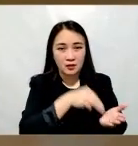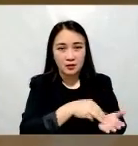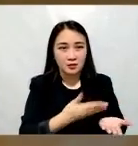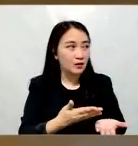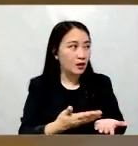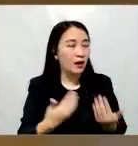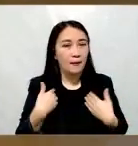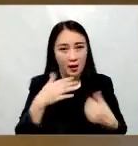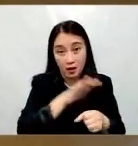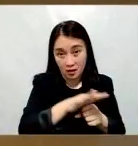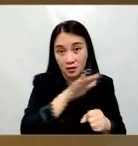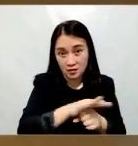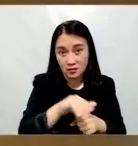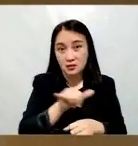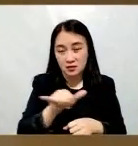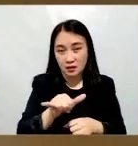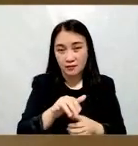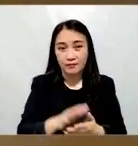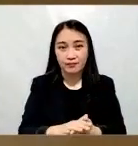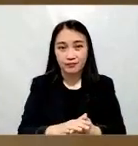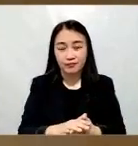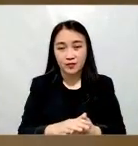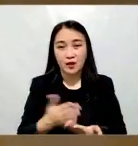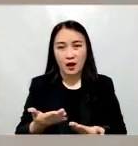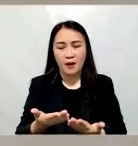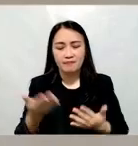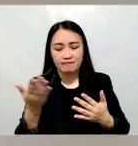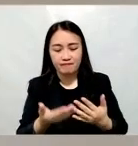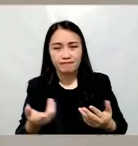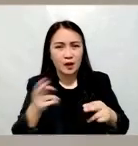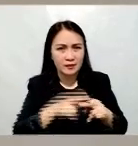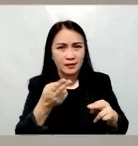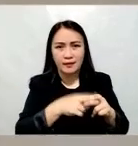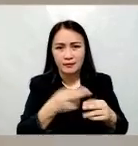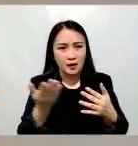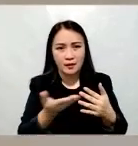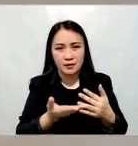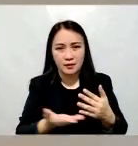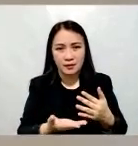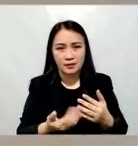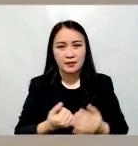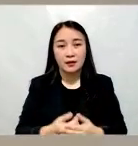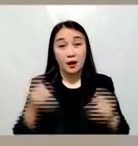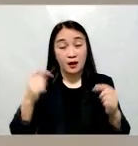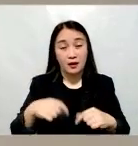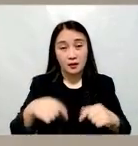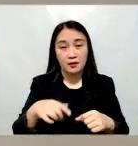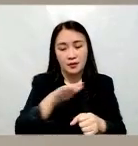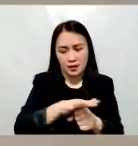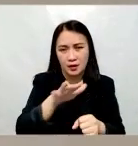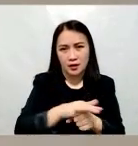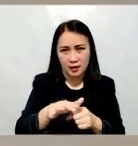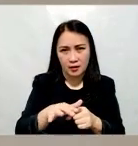babaeng Chinese. Nahaharap sa patong-patong na kaso ang mga suspect. Kinasuhan na ngayong araw, rape, legal possession of